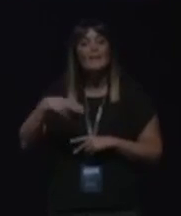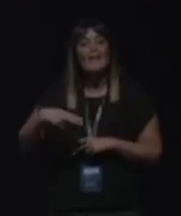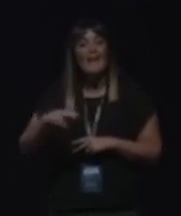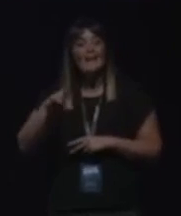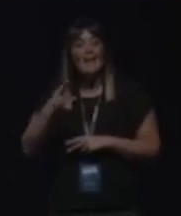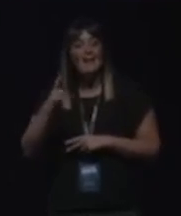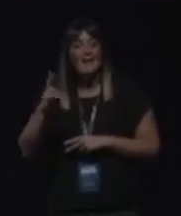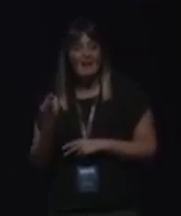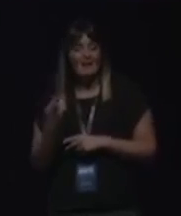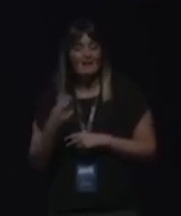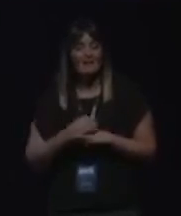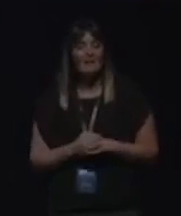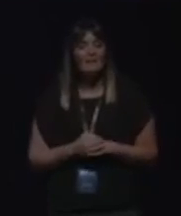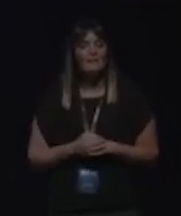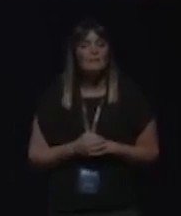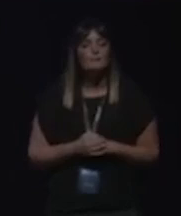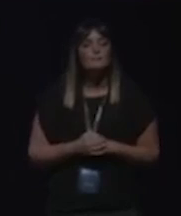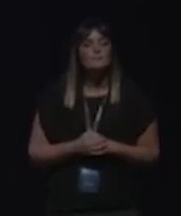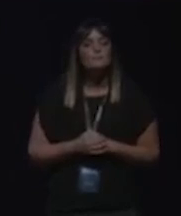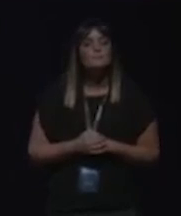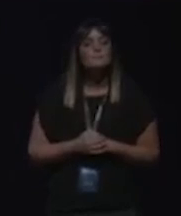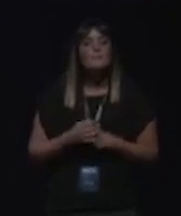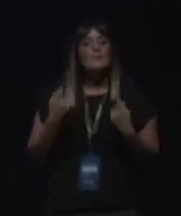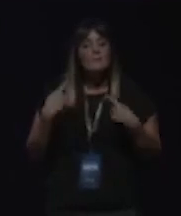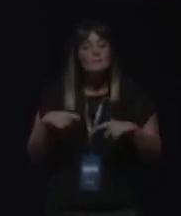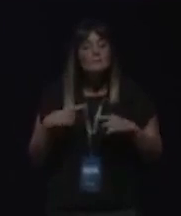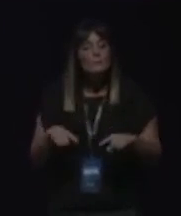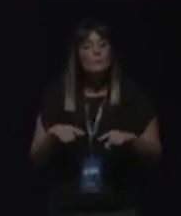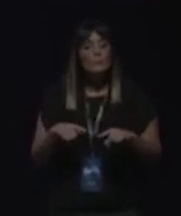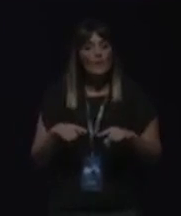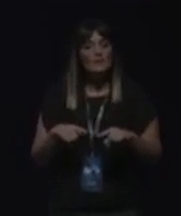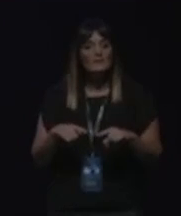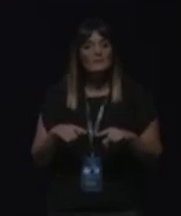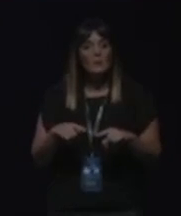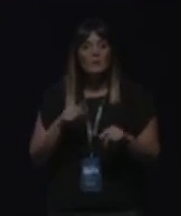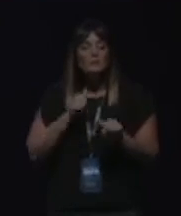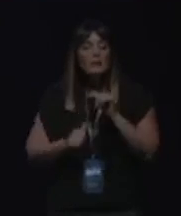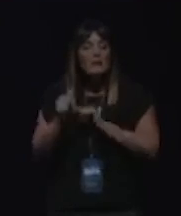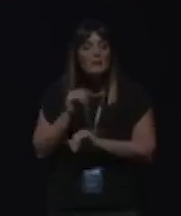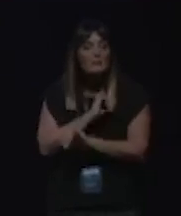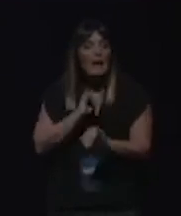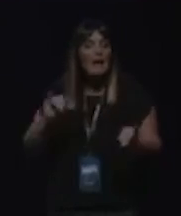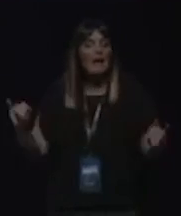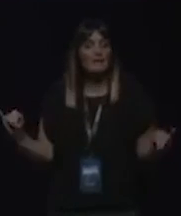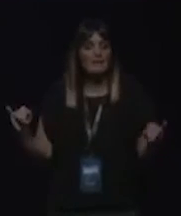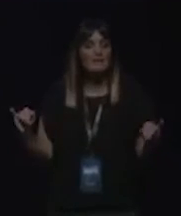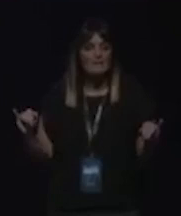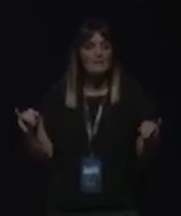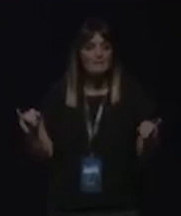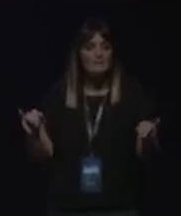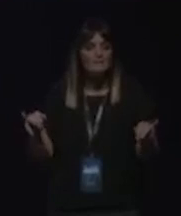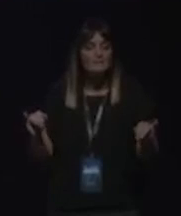PNRR. Ed è questa una cosa che non è stata mai disposta, nel senso che ci siamo